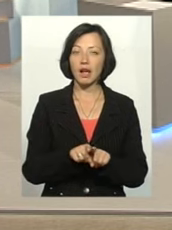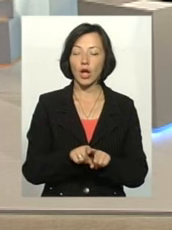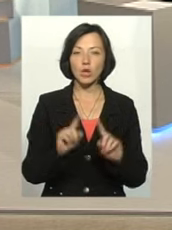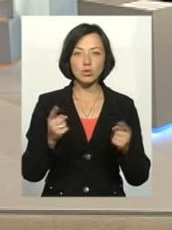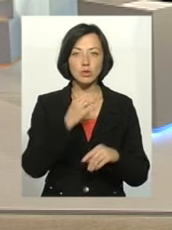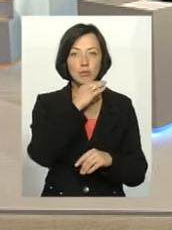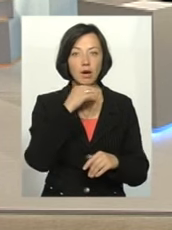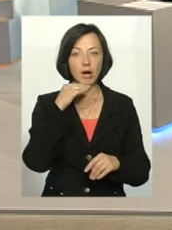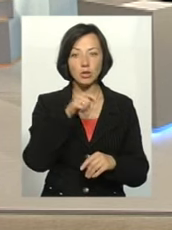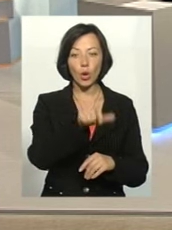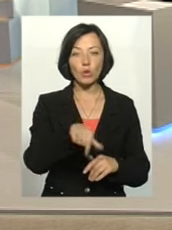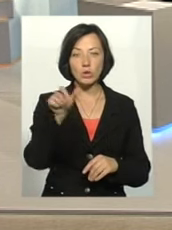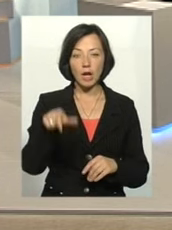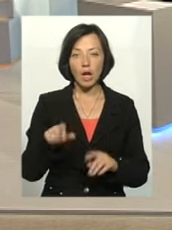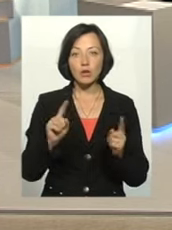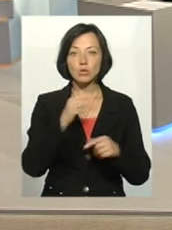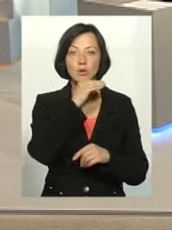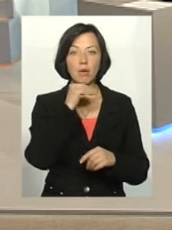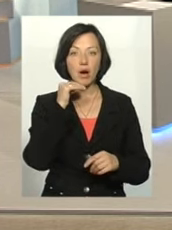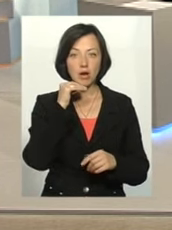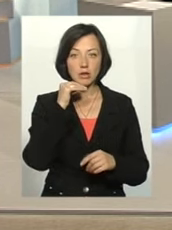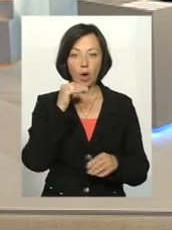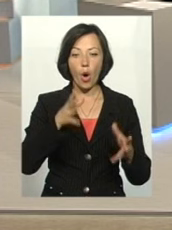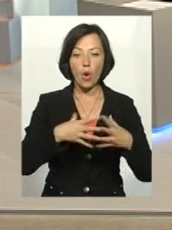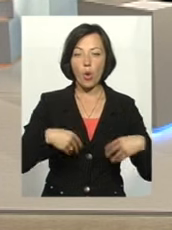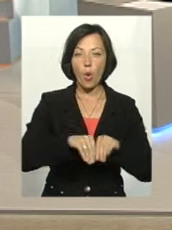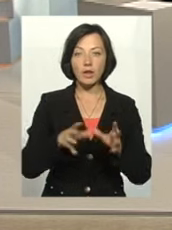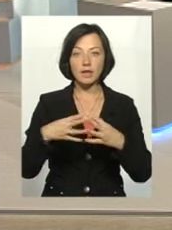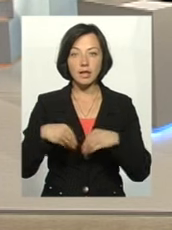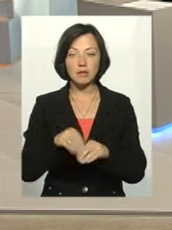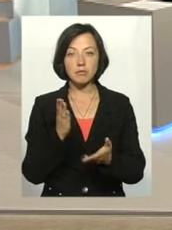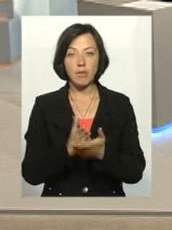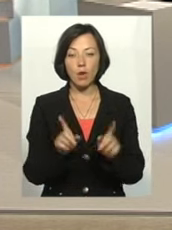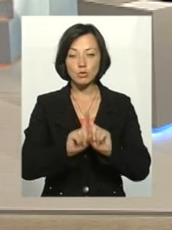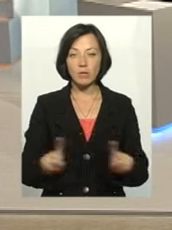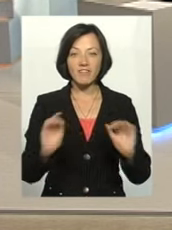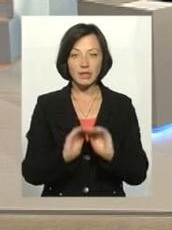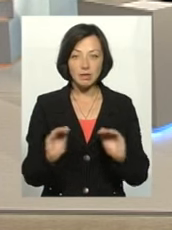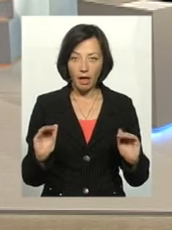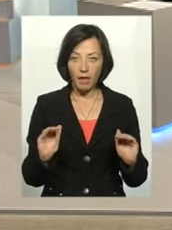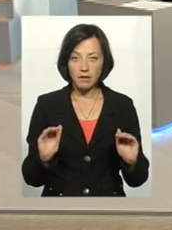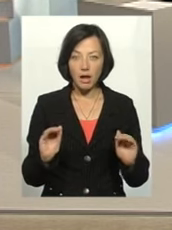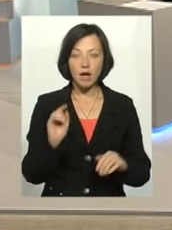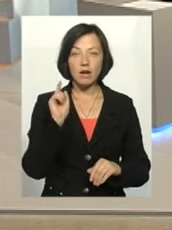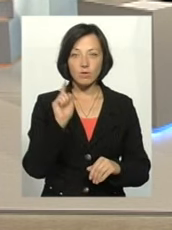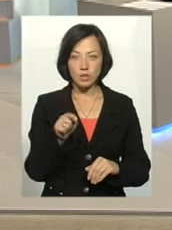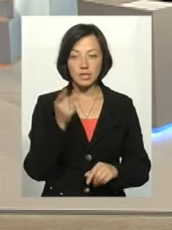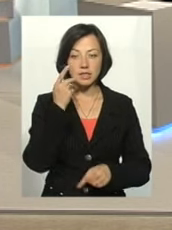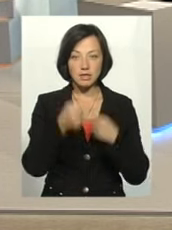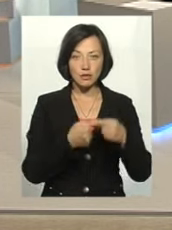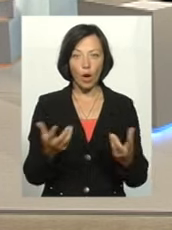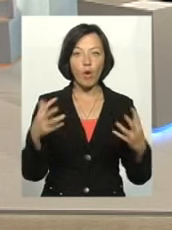Дуже багато людей, дуже багато родин, які мають особливих дітей, вони зазвичай